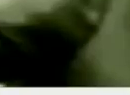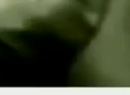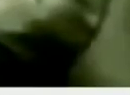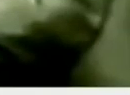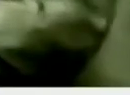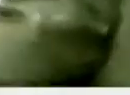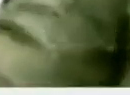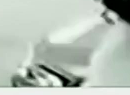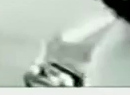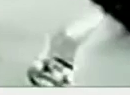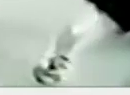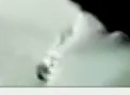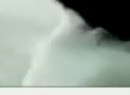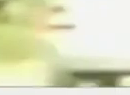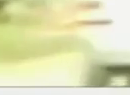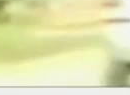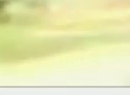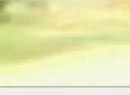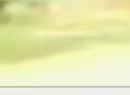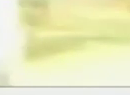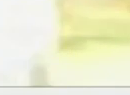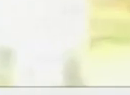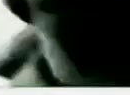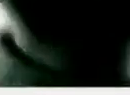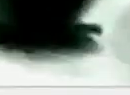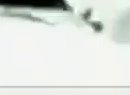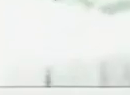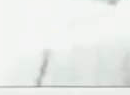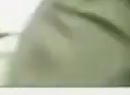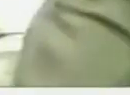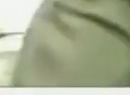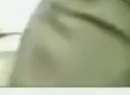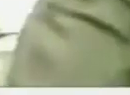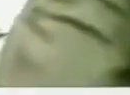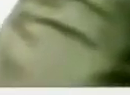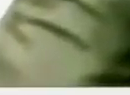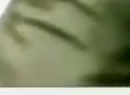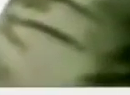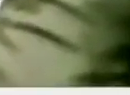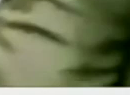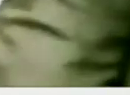geuka, machali mbali mbali hata nao walimu wakakufanya kwincha.